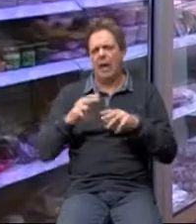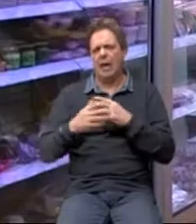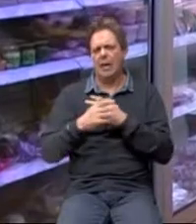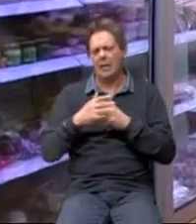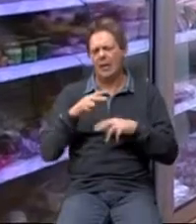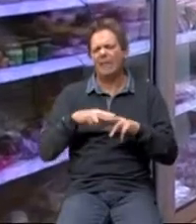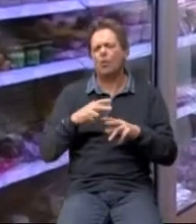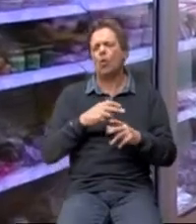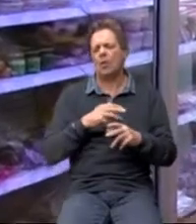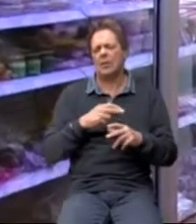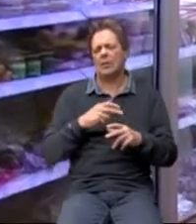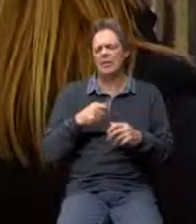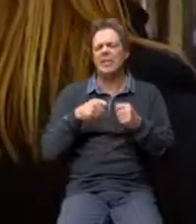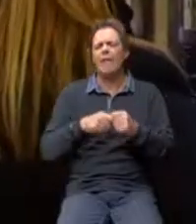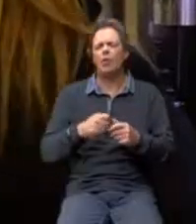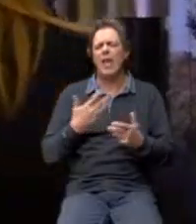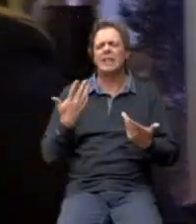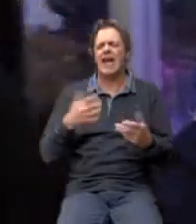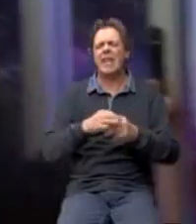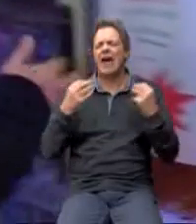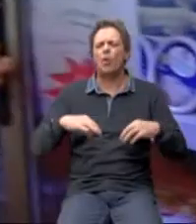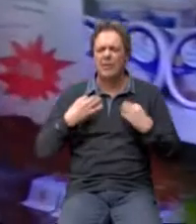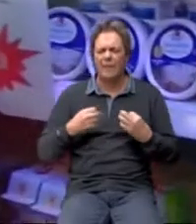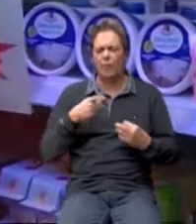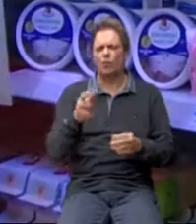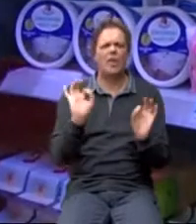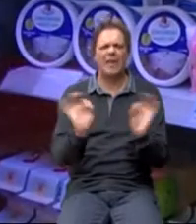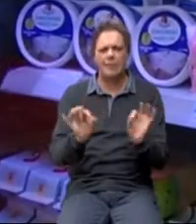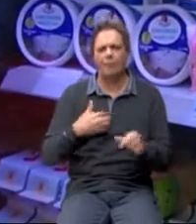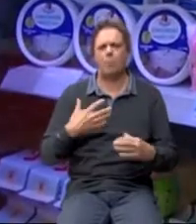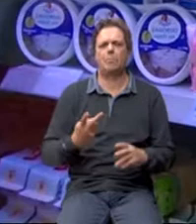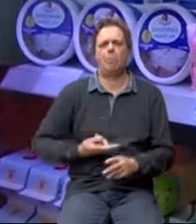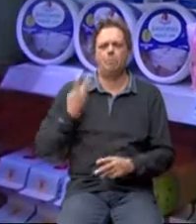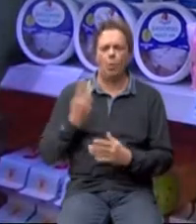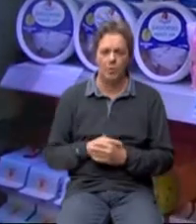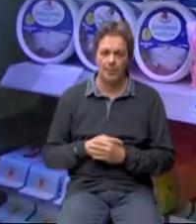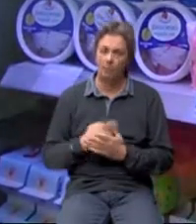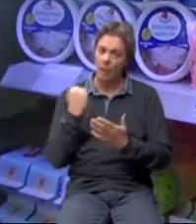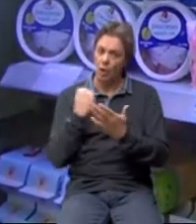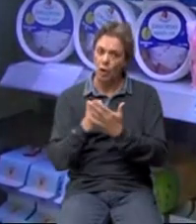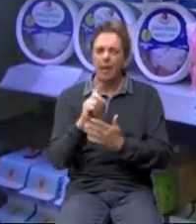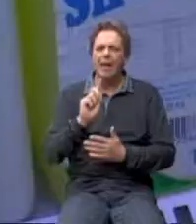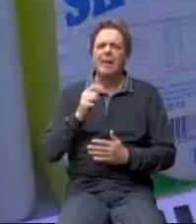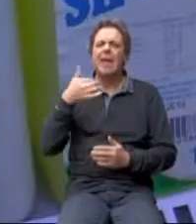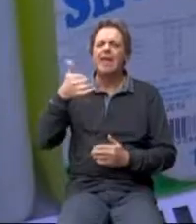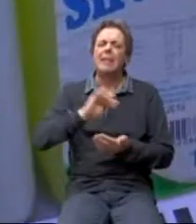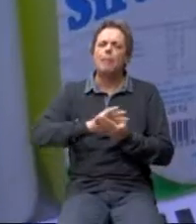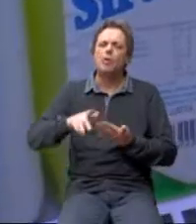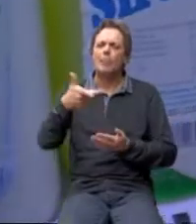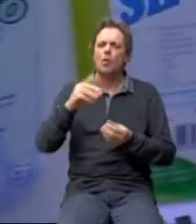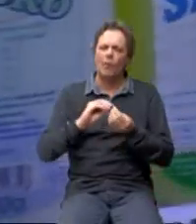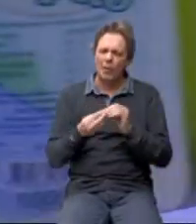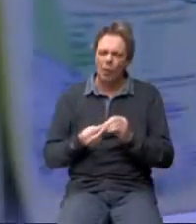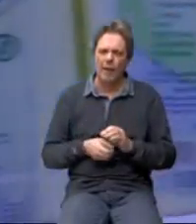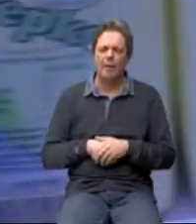javno zdravstvo. To je sve ispravno i jako smo ponosni na to. Jamstveni žig nije jedina posebnost ove